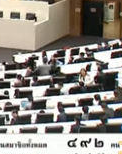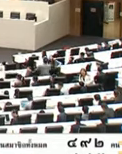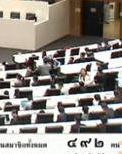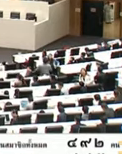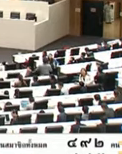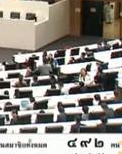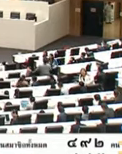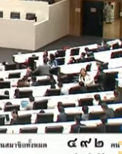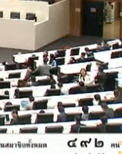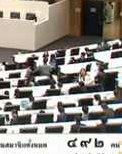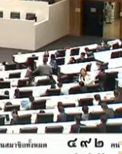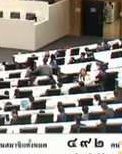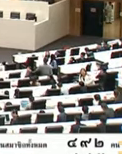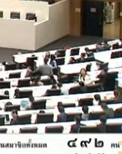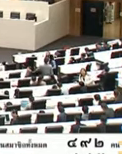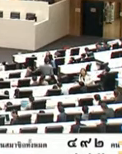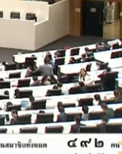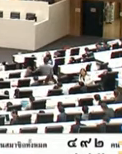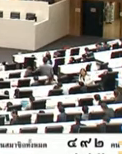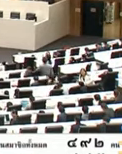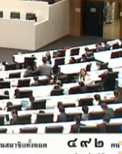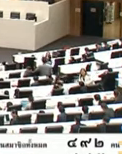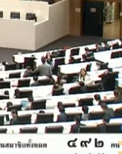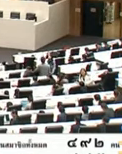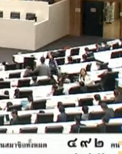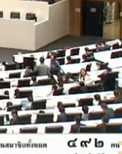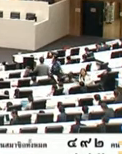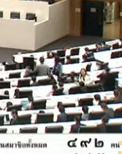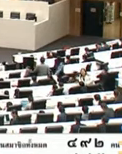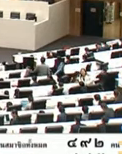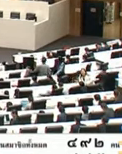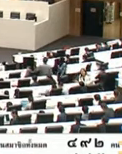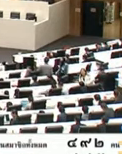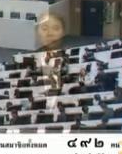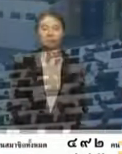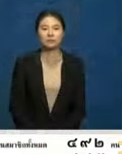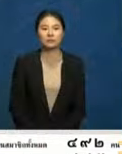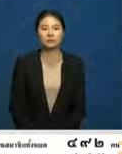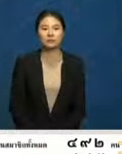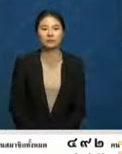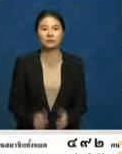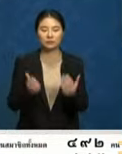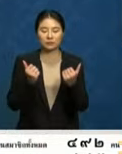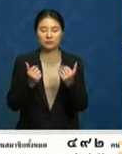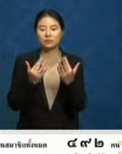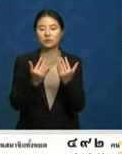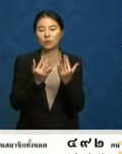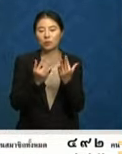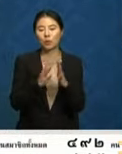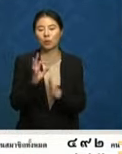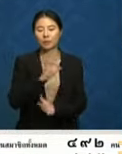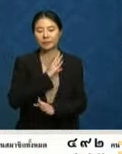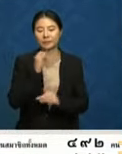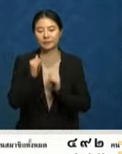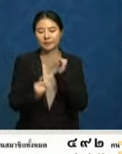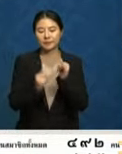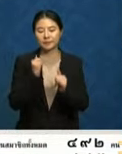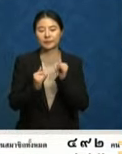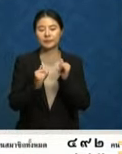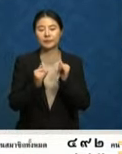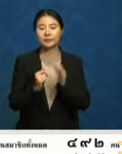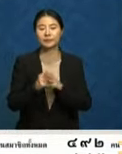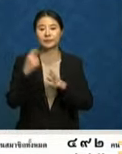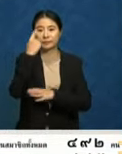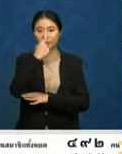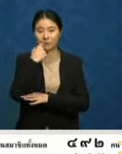ครับระหว่างรอเพื่อนสมาชิกที่กำลังเดินเข้ามานะครับท่านใดที่เข้ามาแล้วก็ท่านแสดง